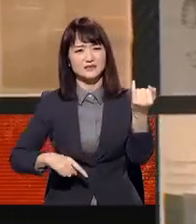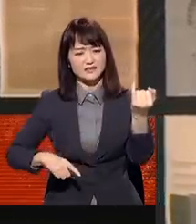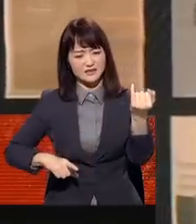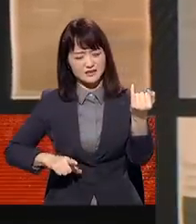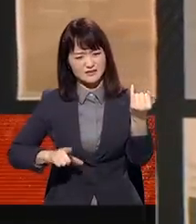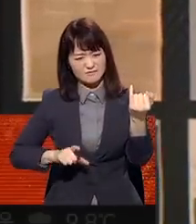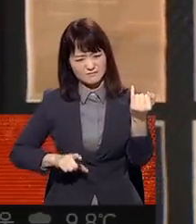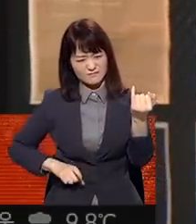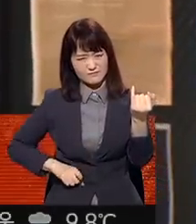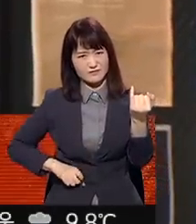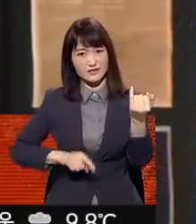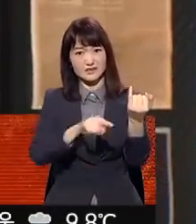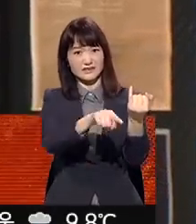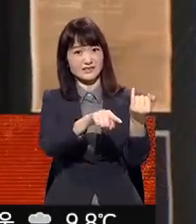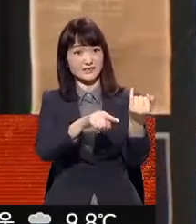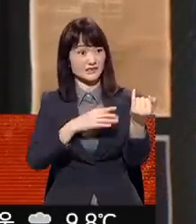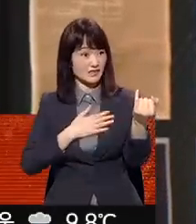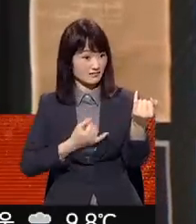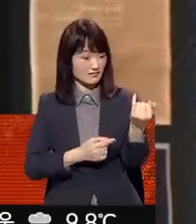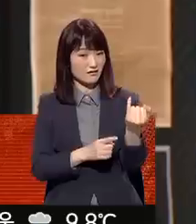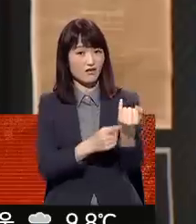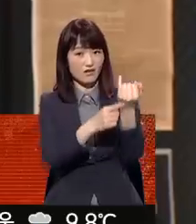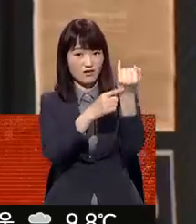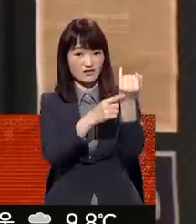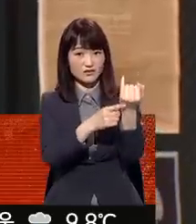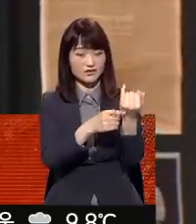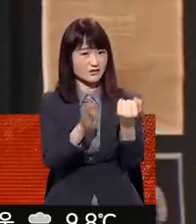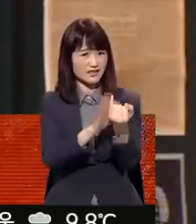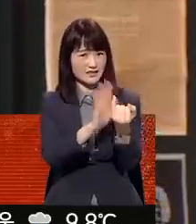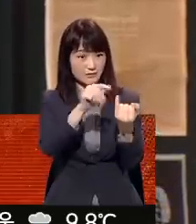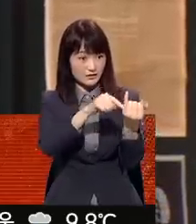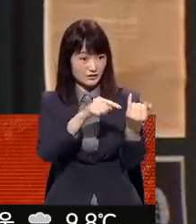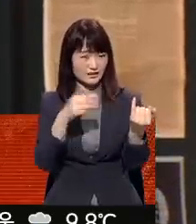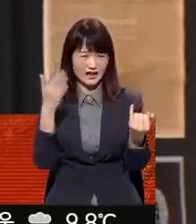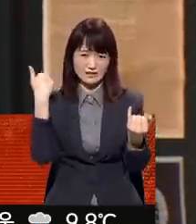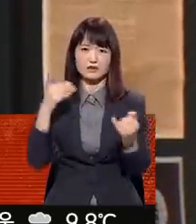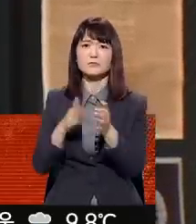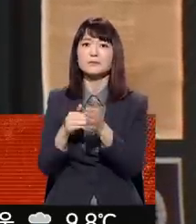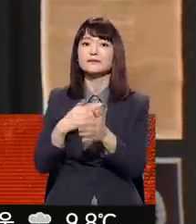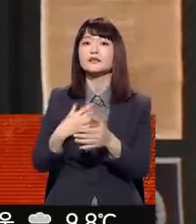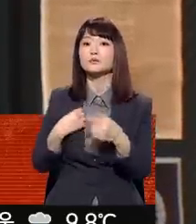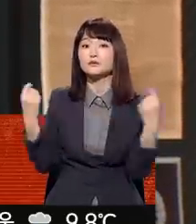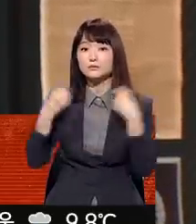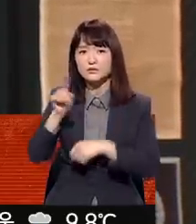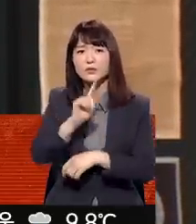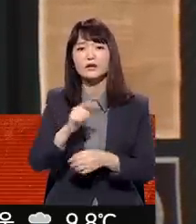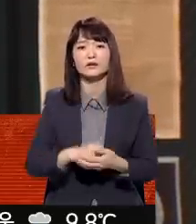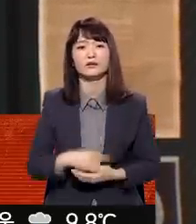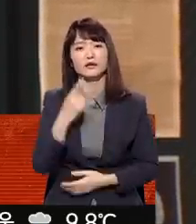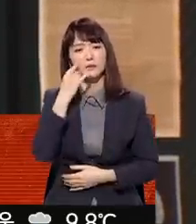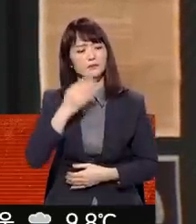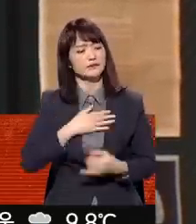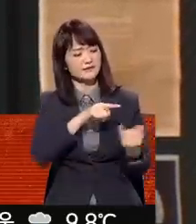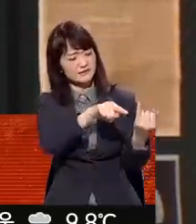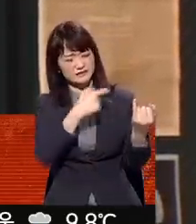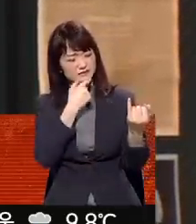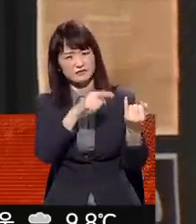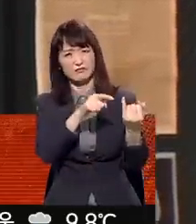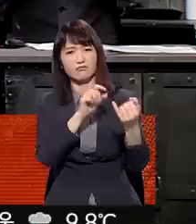밴댕이 소갈딱지. 내가 그러니까 널 언니 대접을 안 하는 거야. 너도 저번에 몰래 내 옷 입었잖아. 이거 왜 이래? 엄마 나 쟤 너무 싫어